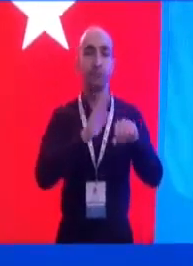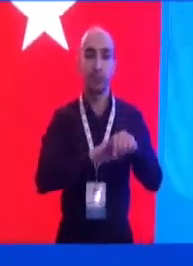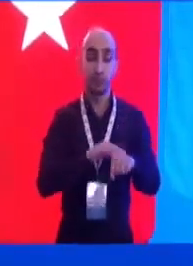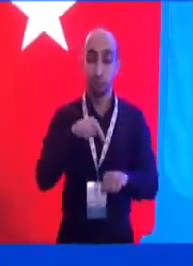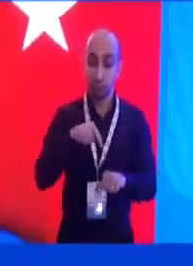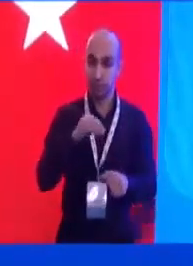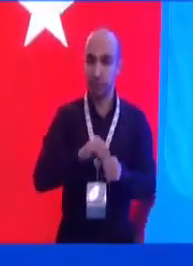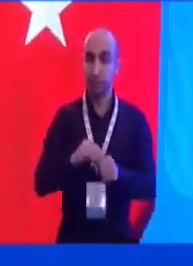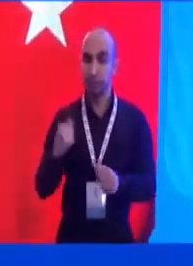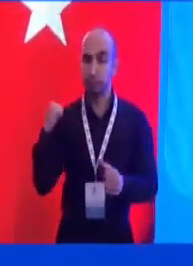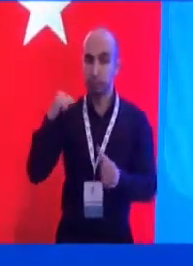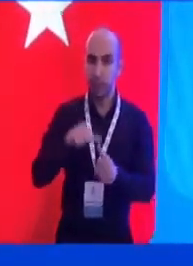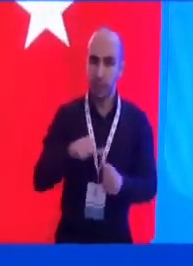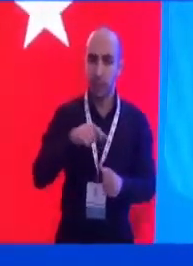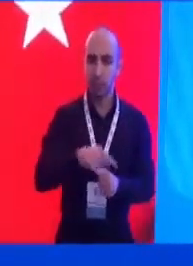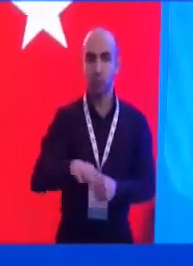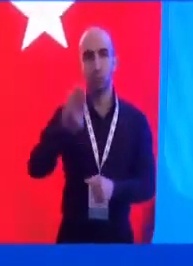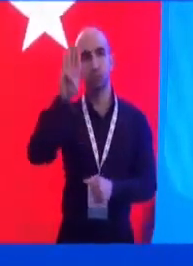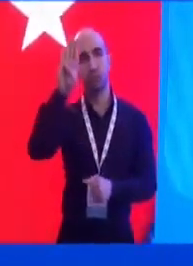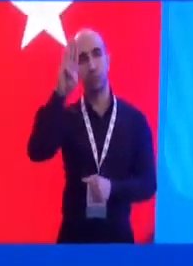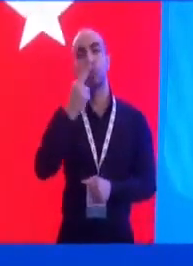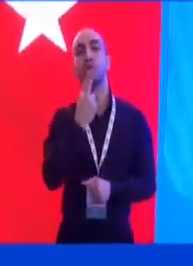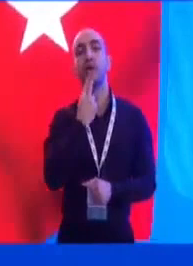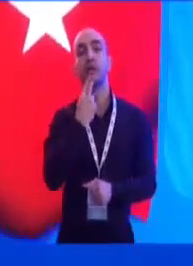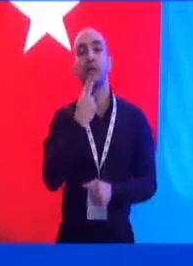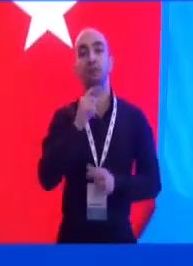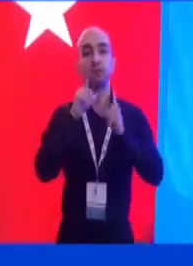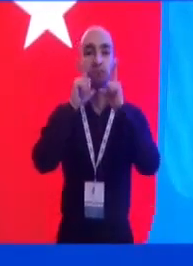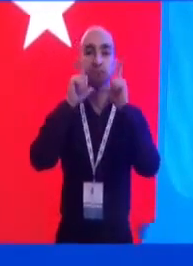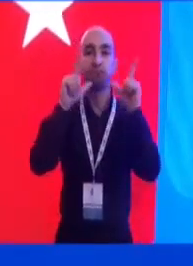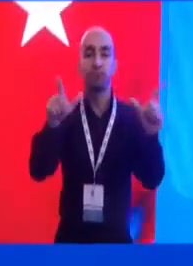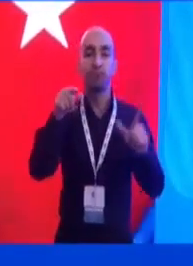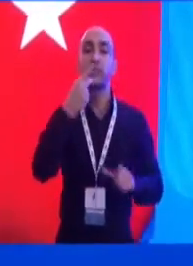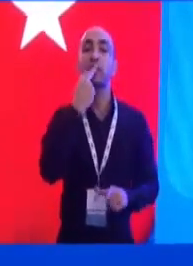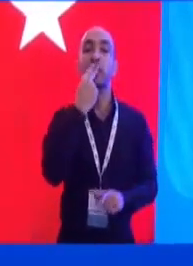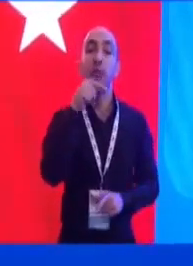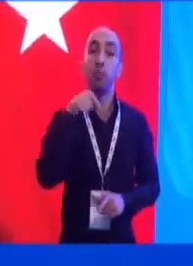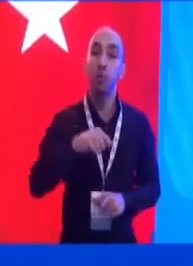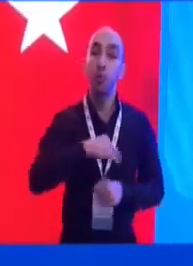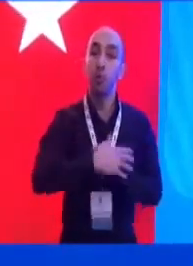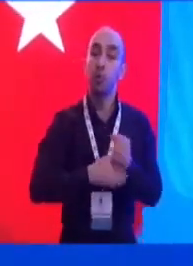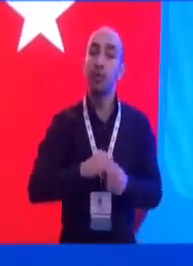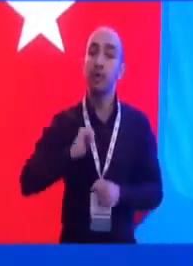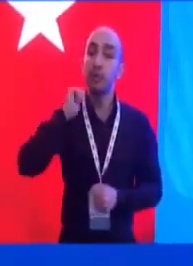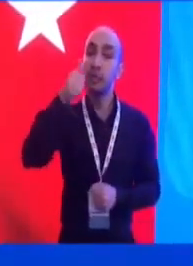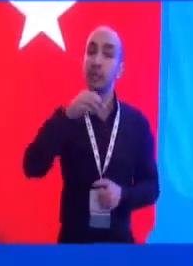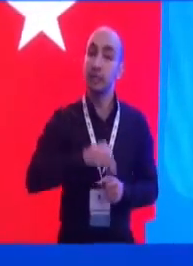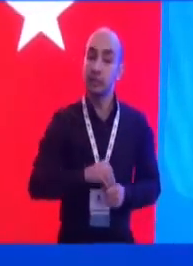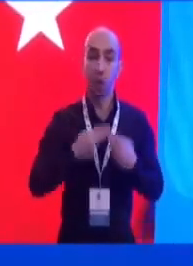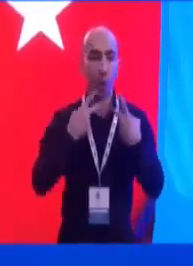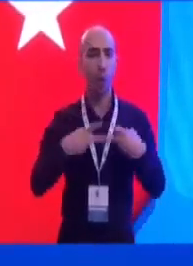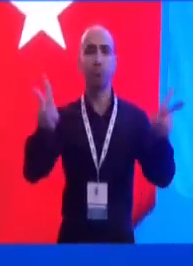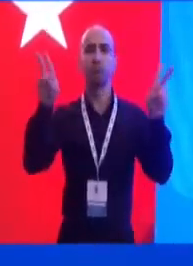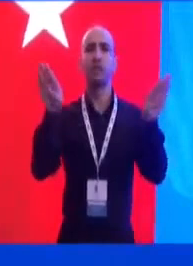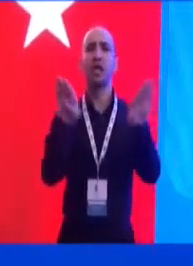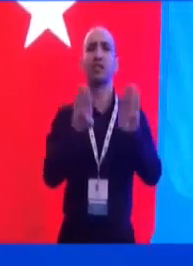daha ülkemizin demokrat kadınlarına sesleniyorum. Bu ülkenin yarınları için, özgürlük için, eşitlik